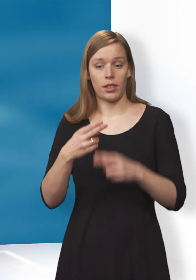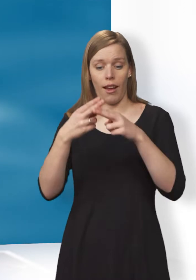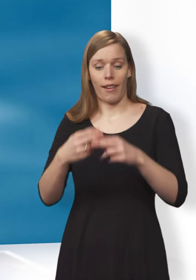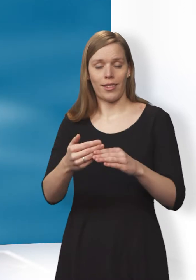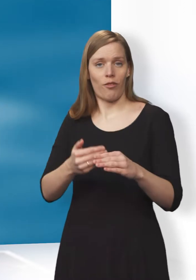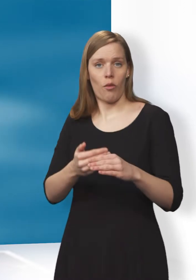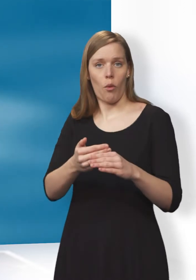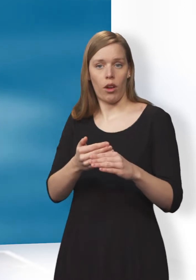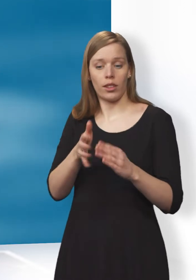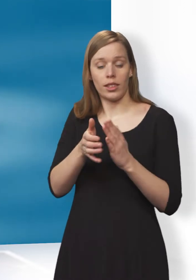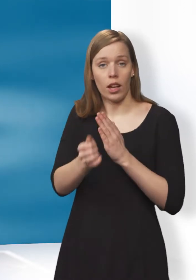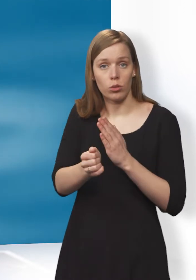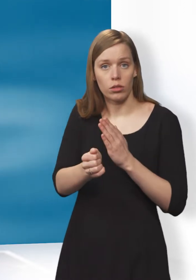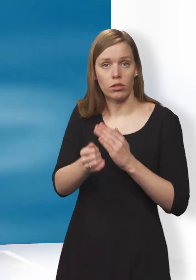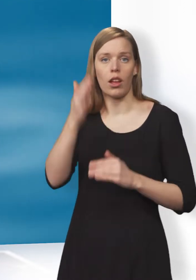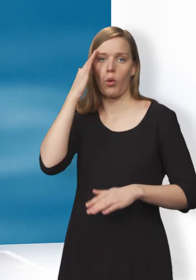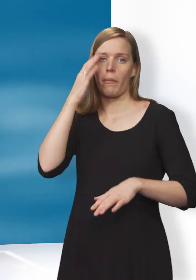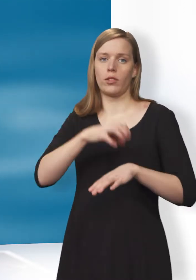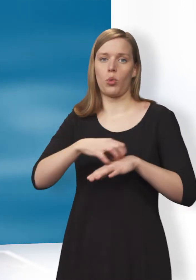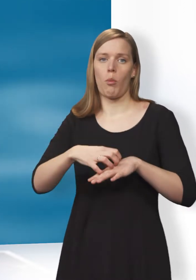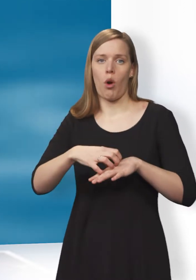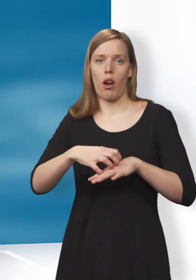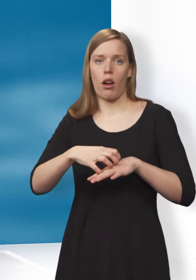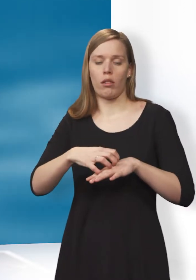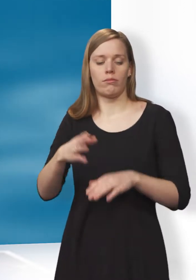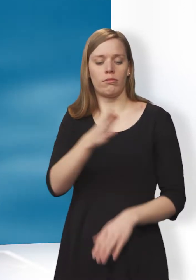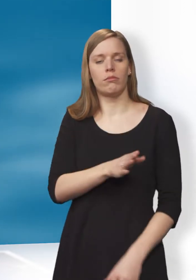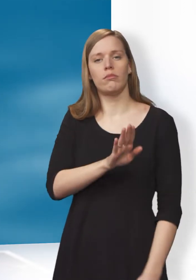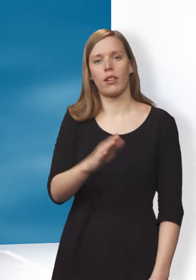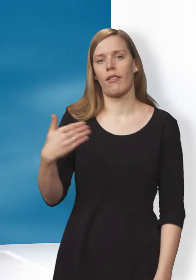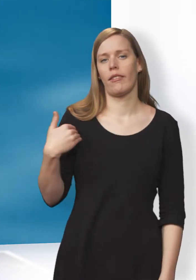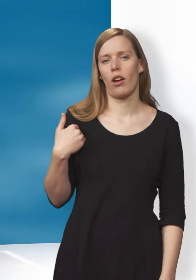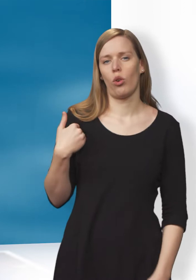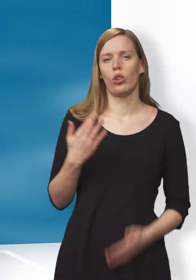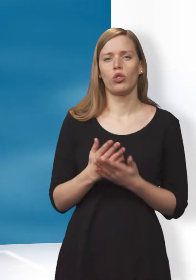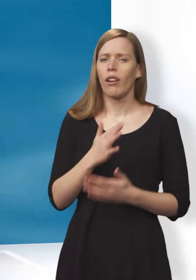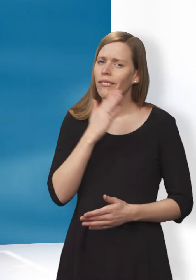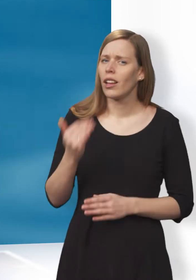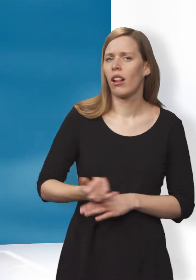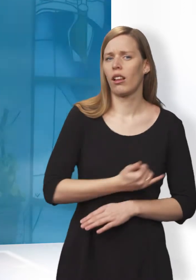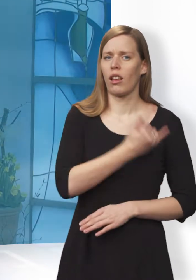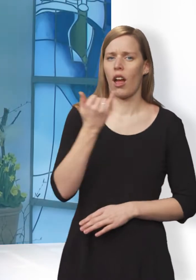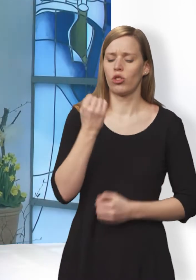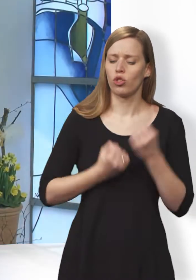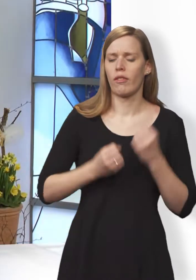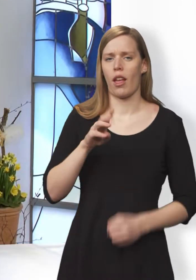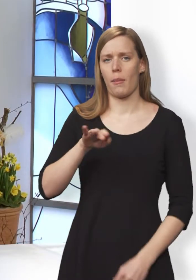tumor im kopf und seine frau ist schon viele jahre schwer ms-kranke